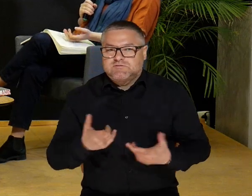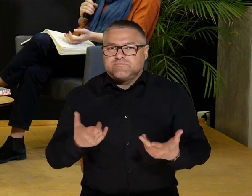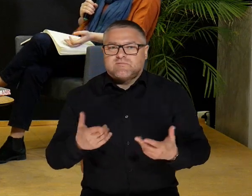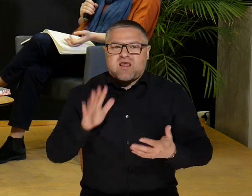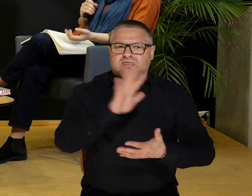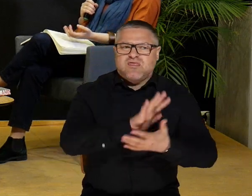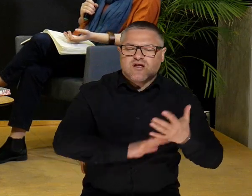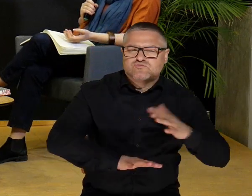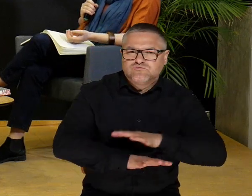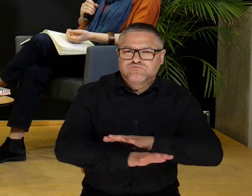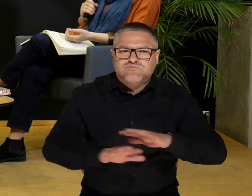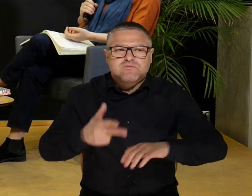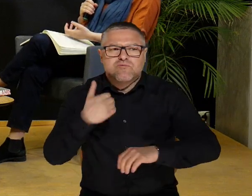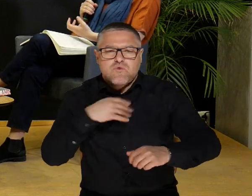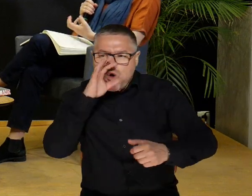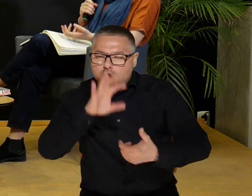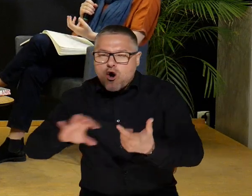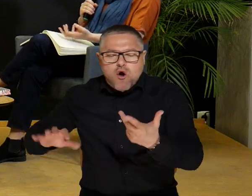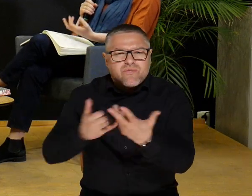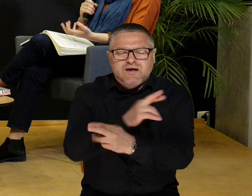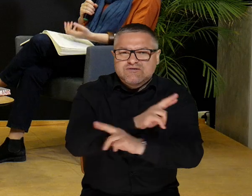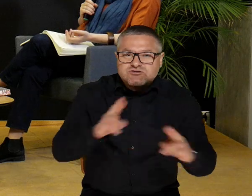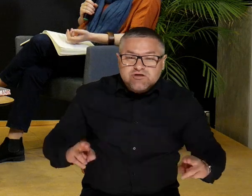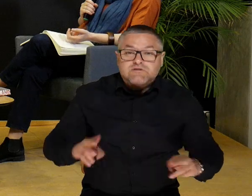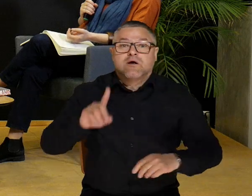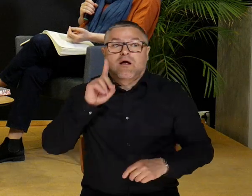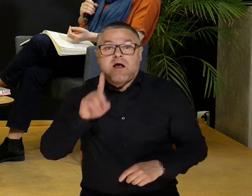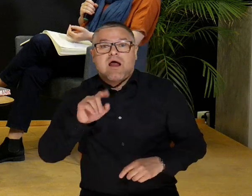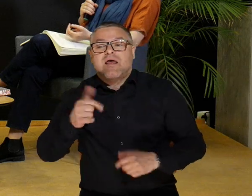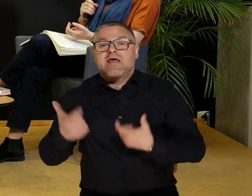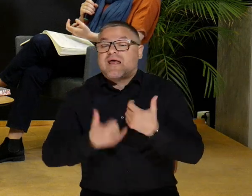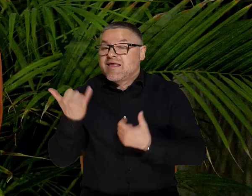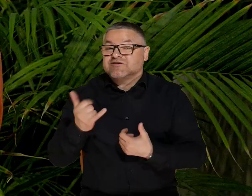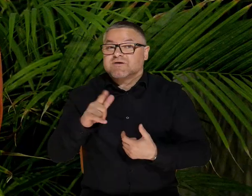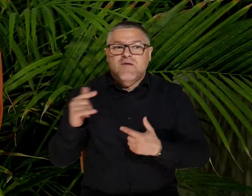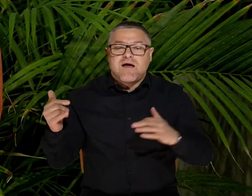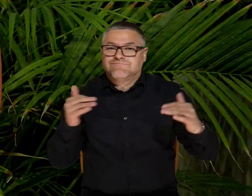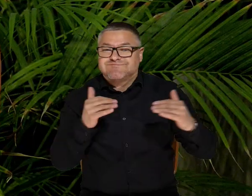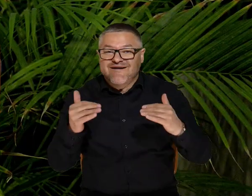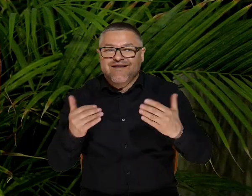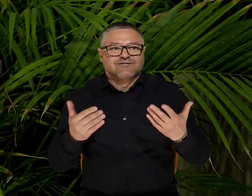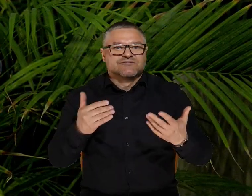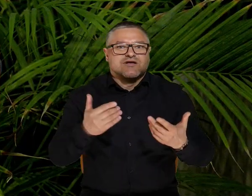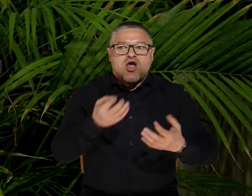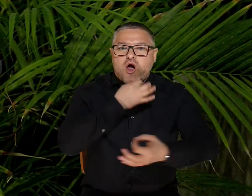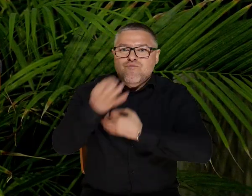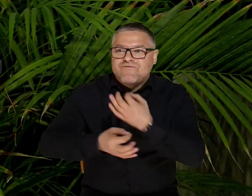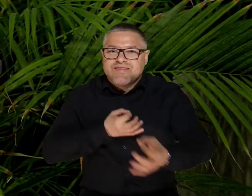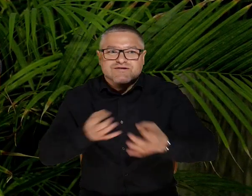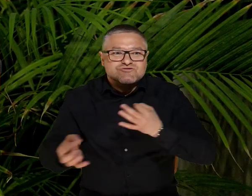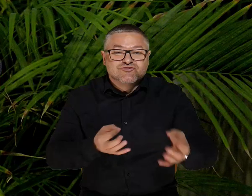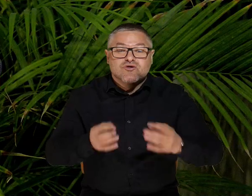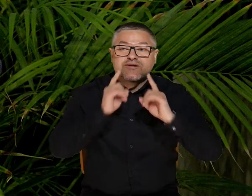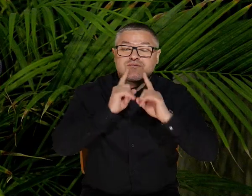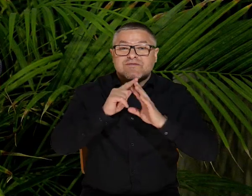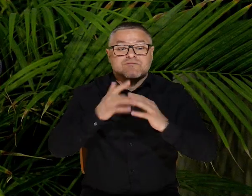tymi treściami wojennymi, ale określonymi narracjami, które jednocześnie wcale